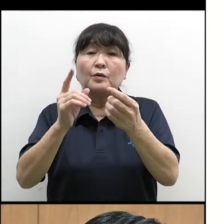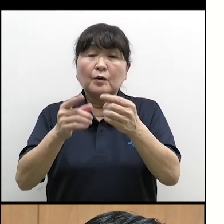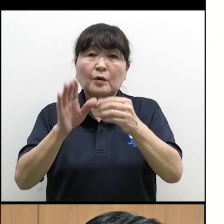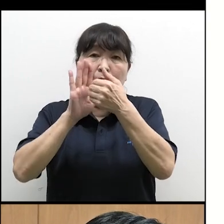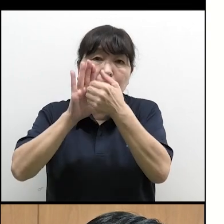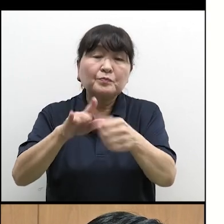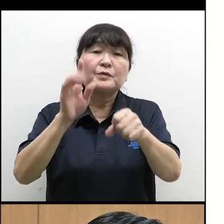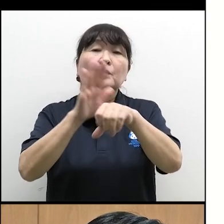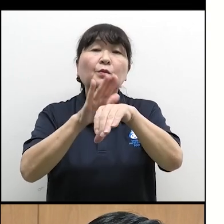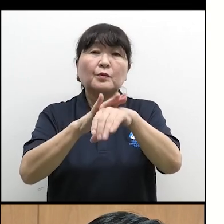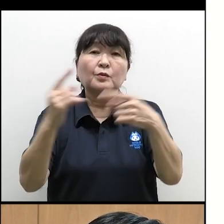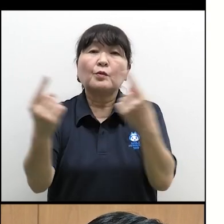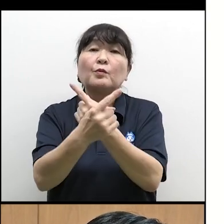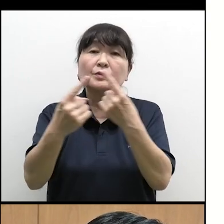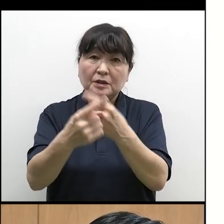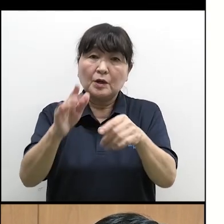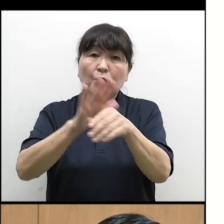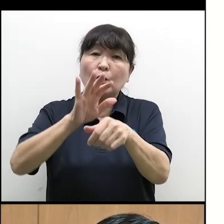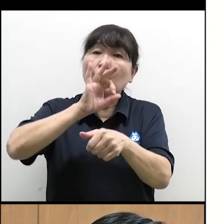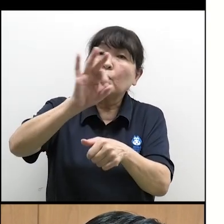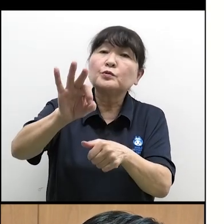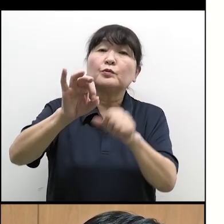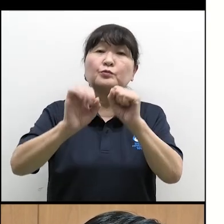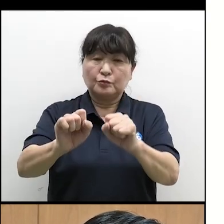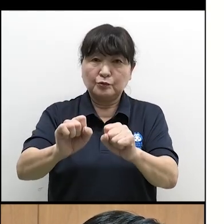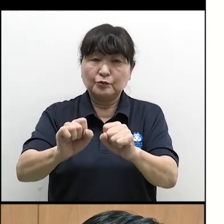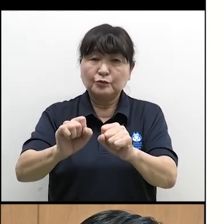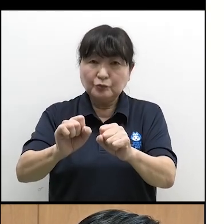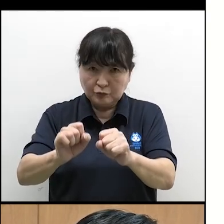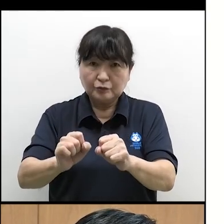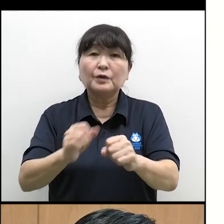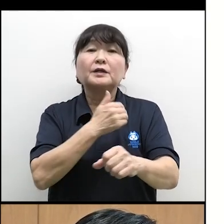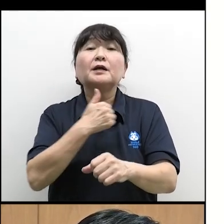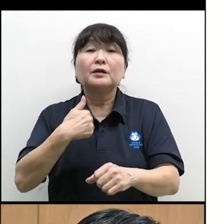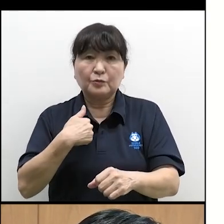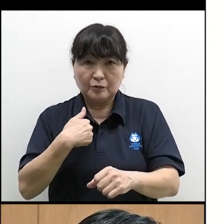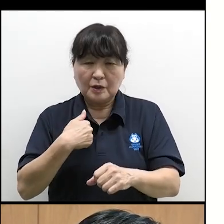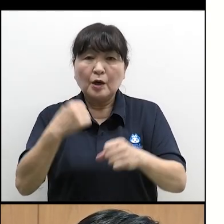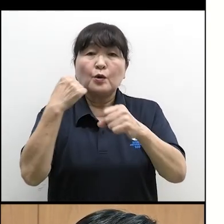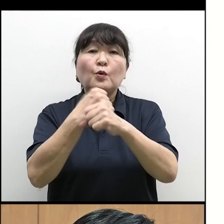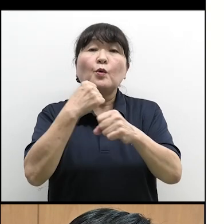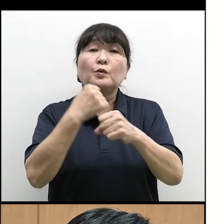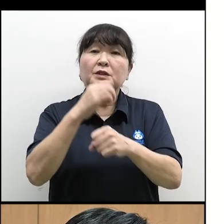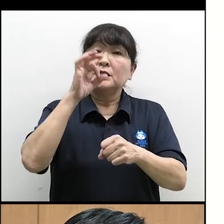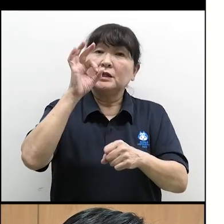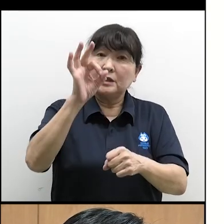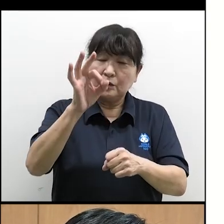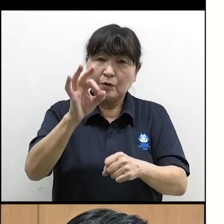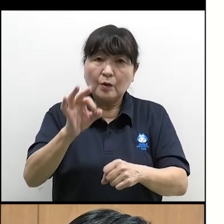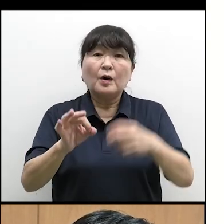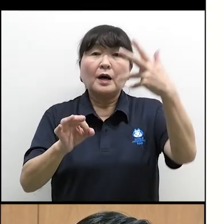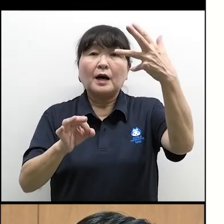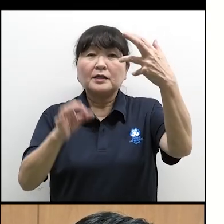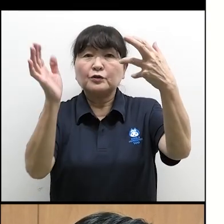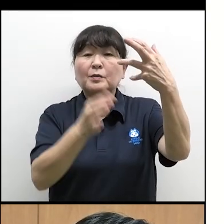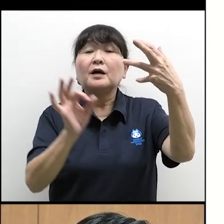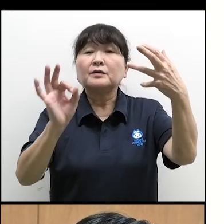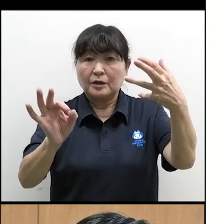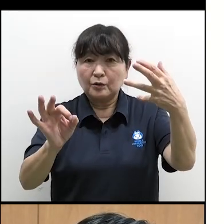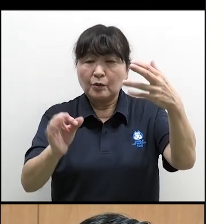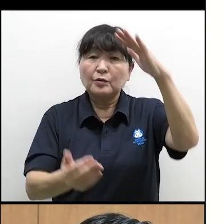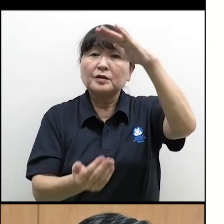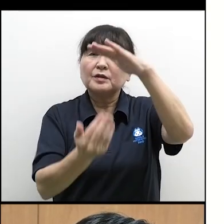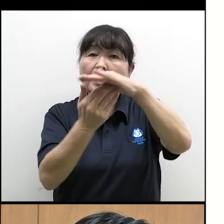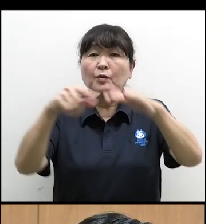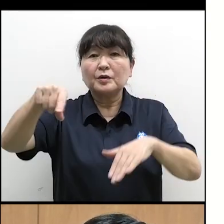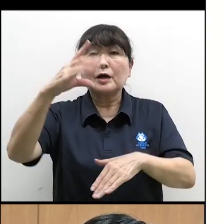加で約10件程度の予算を確保いたしました。工事費の 80% かつ最大100万円程度を補助いたしますので、こちら